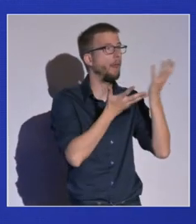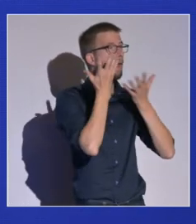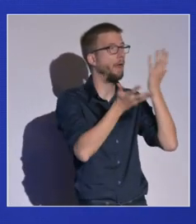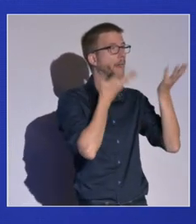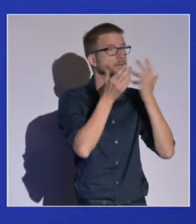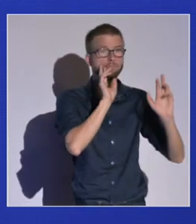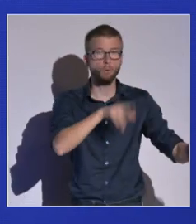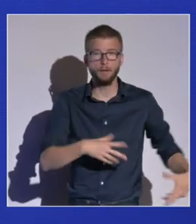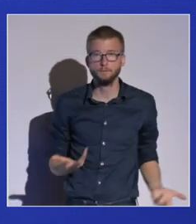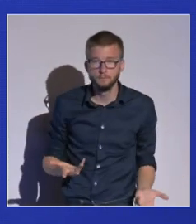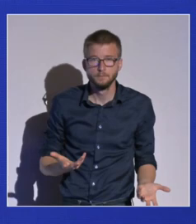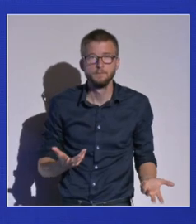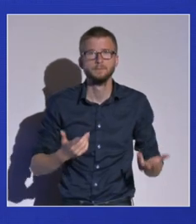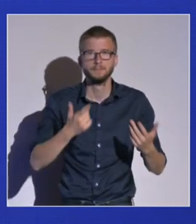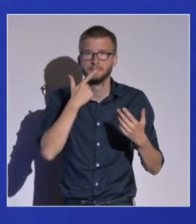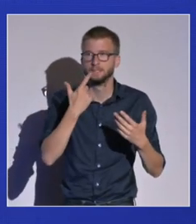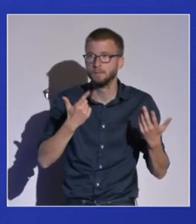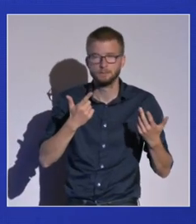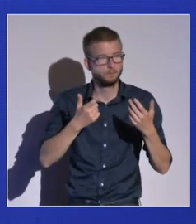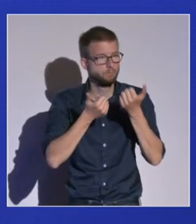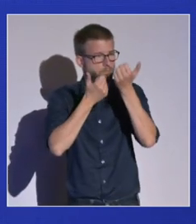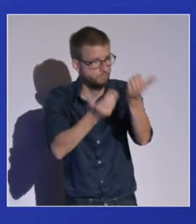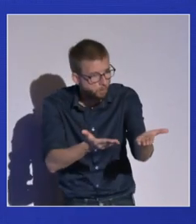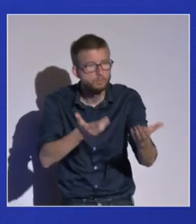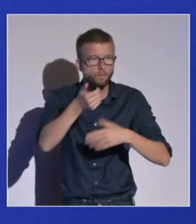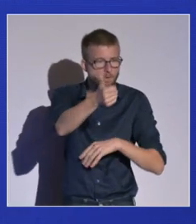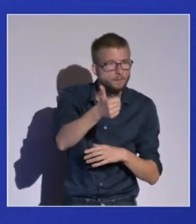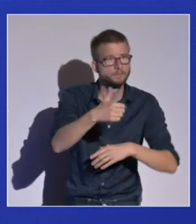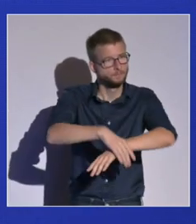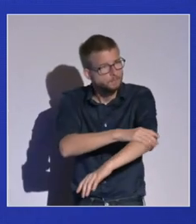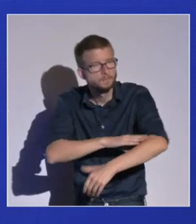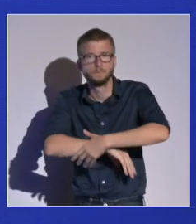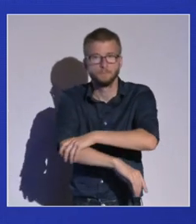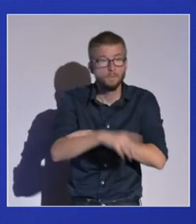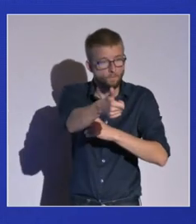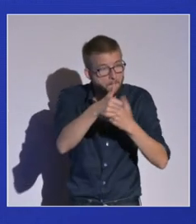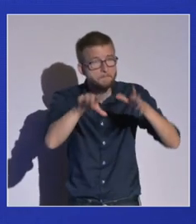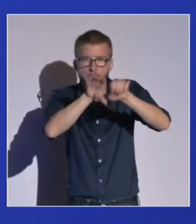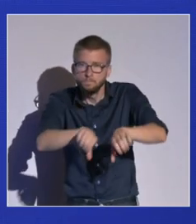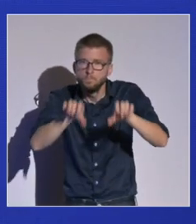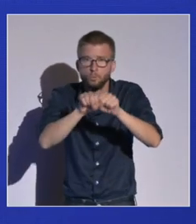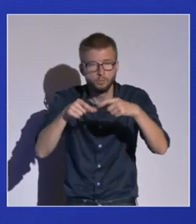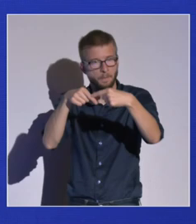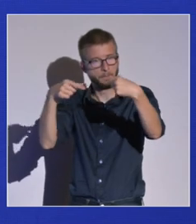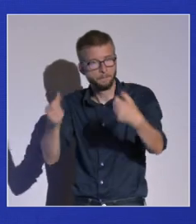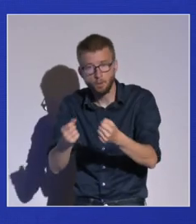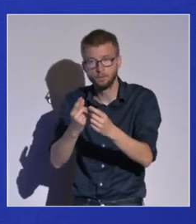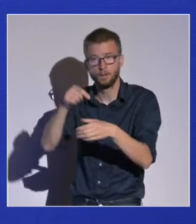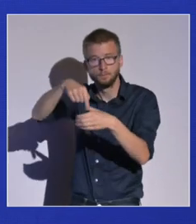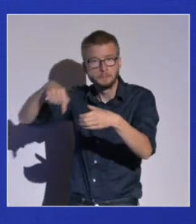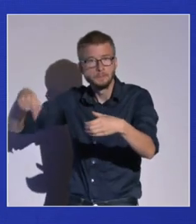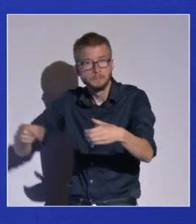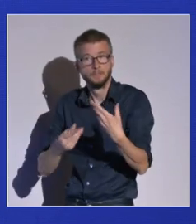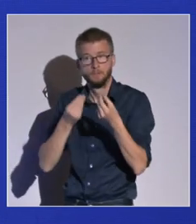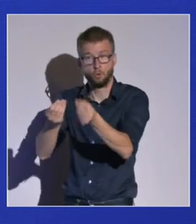que vous preniez les choses en main, le violon en main, et que vous produisiez les végétaux gratuitement ou le moins cher possible